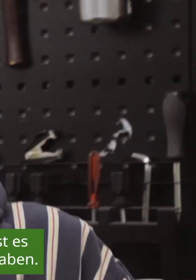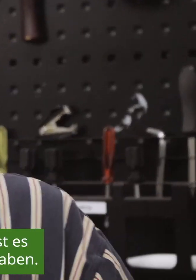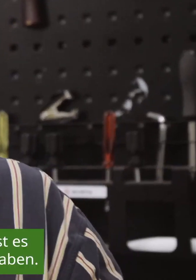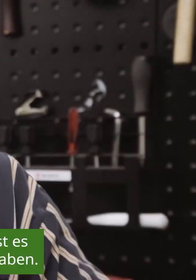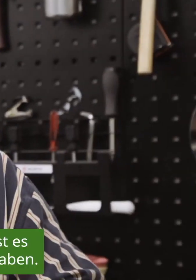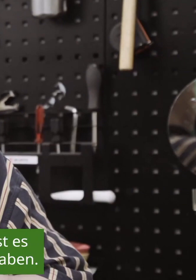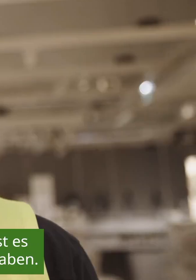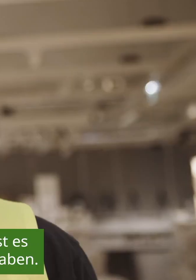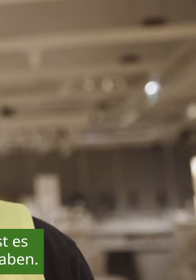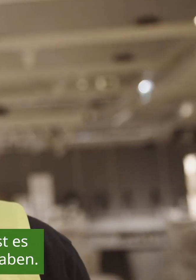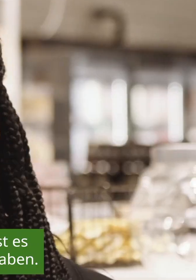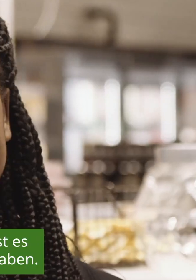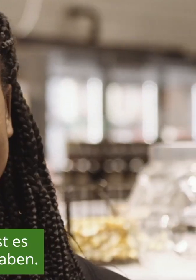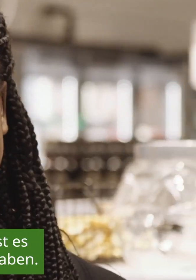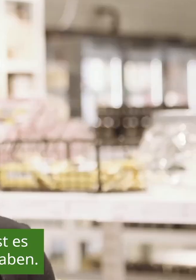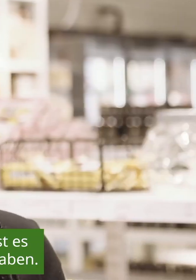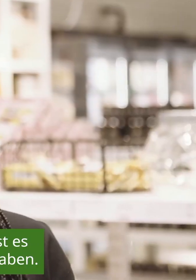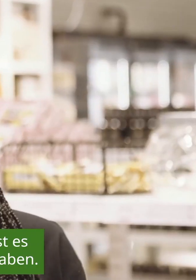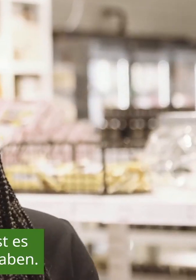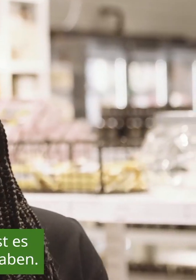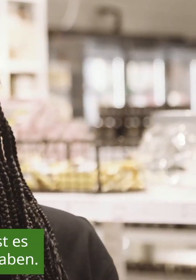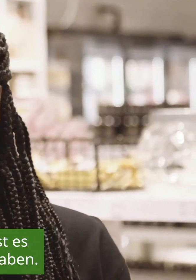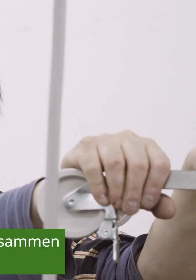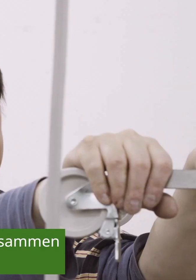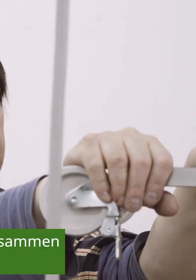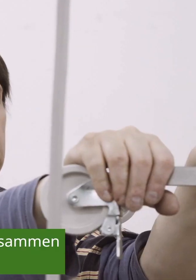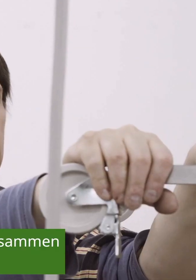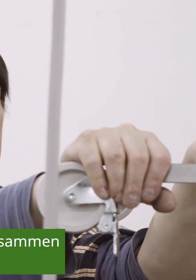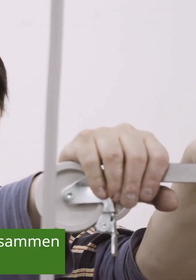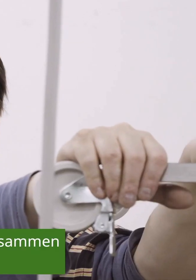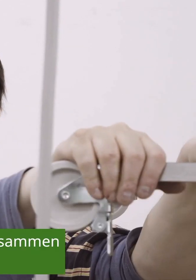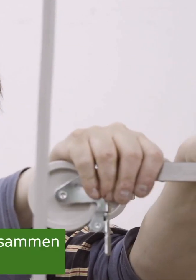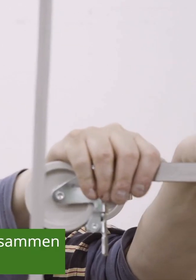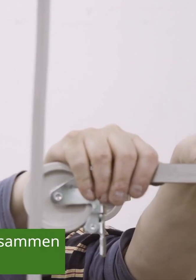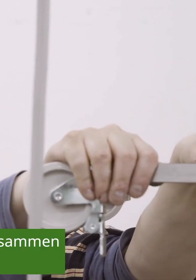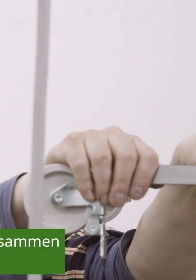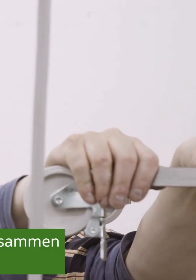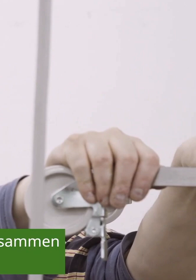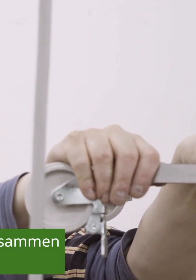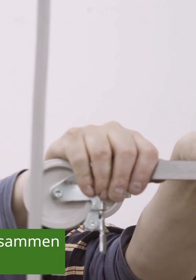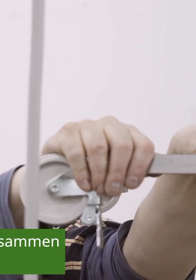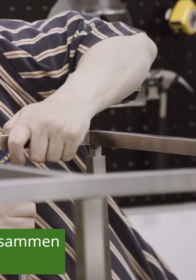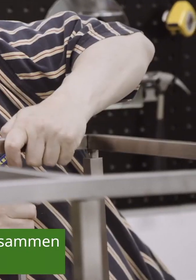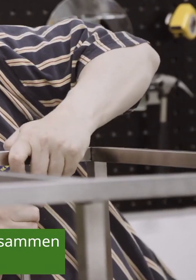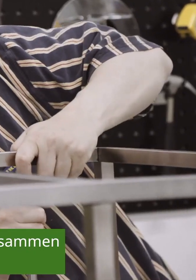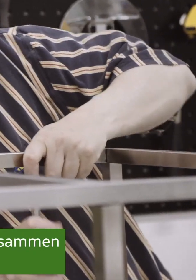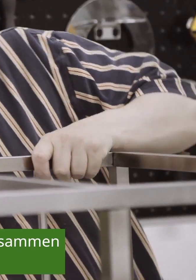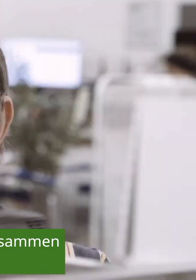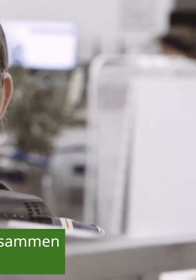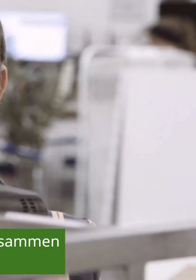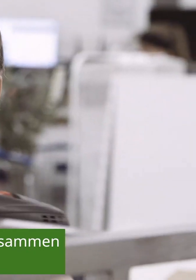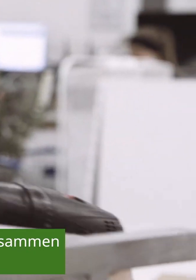The common goal of everybody is to have a good place of work. Ich will mir Möbel zusammenbauen, verschiedene.